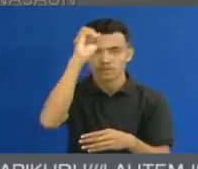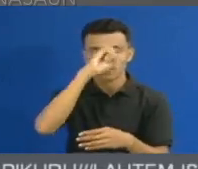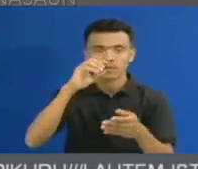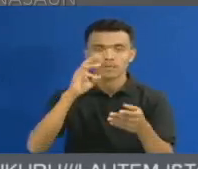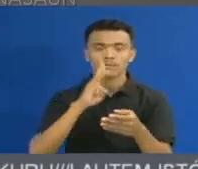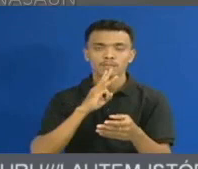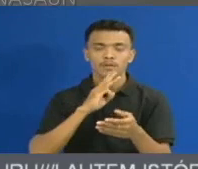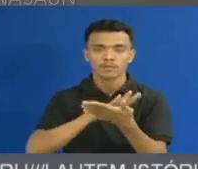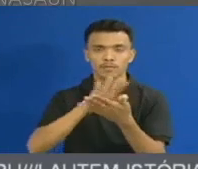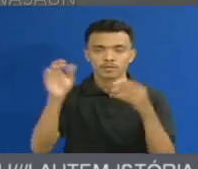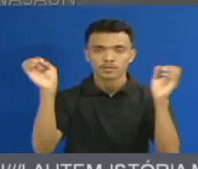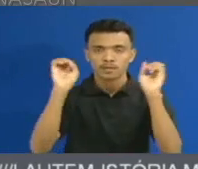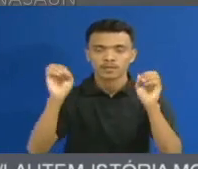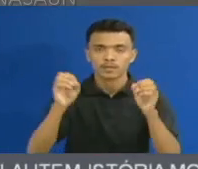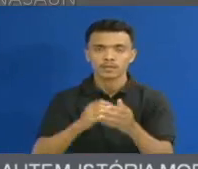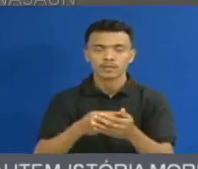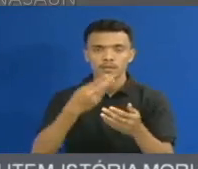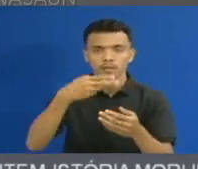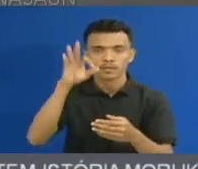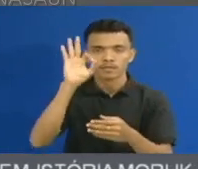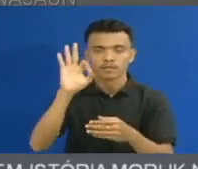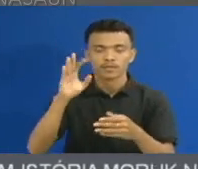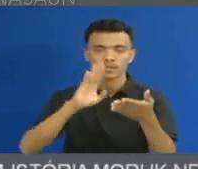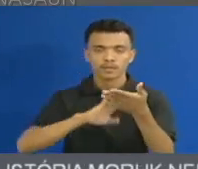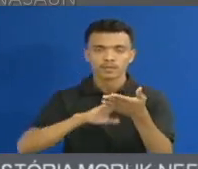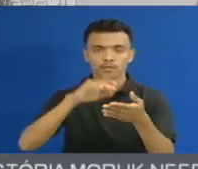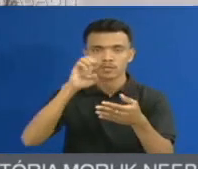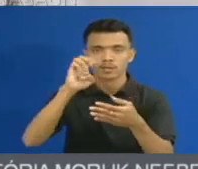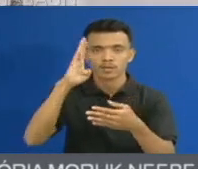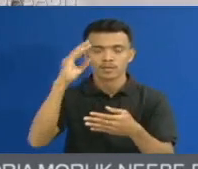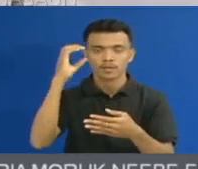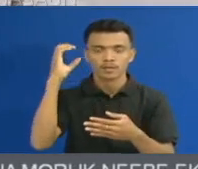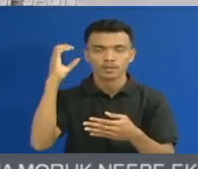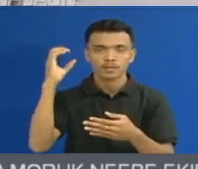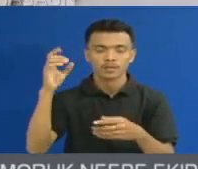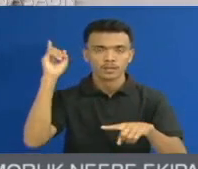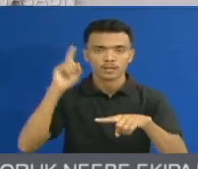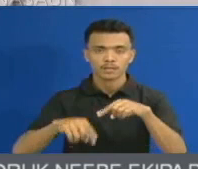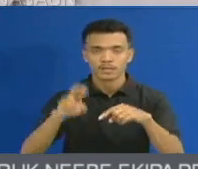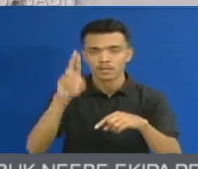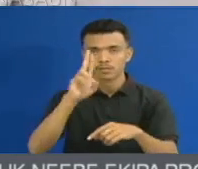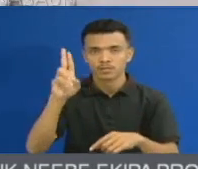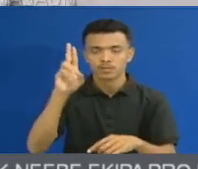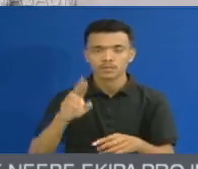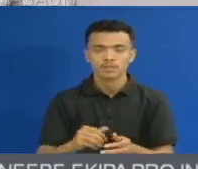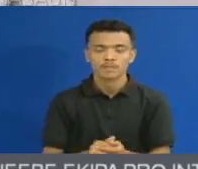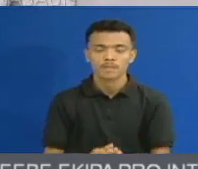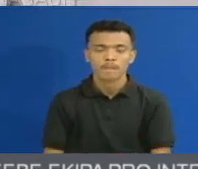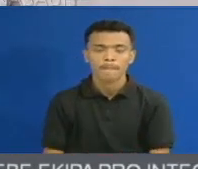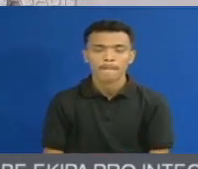bemos la iha, facilidade sanitária iha ensino básico central diligente la bele utiliza.